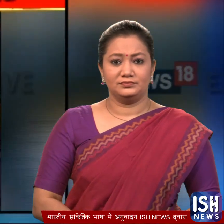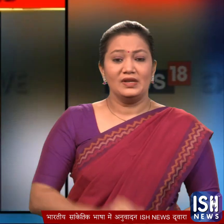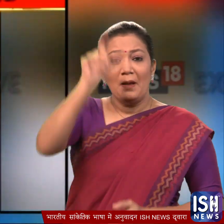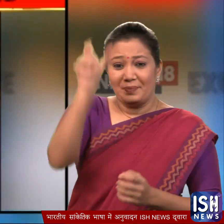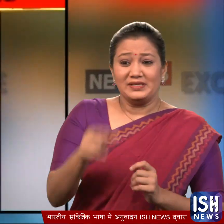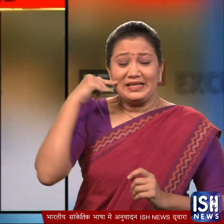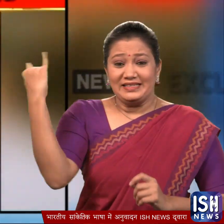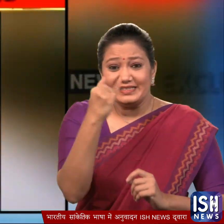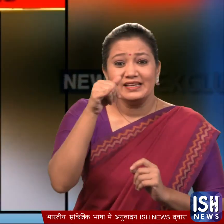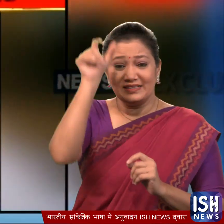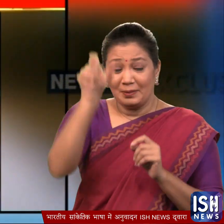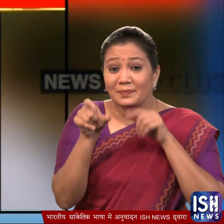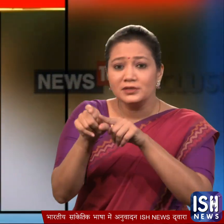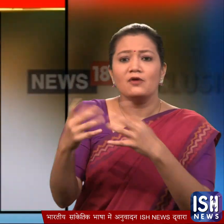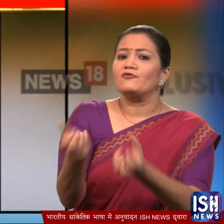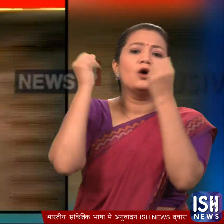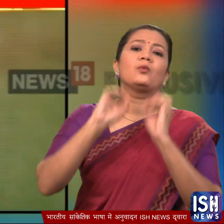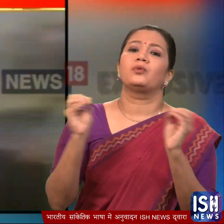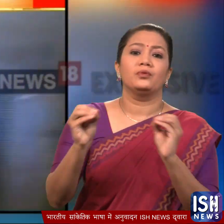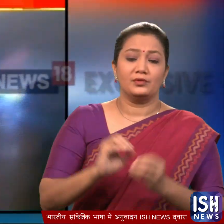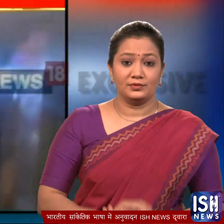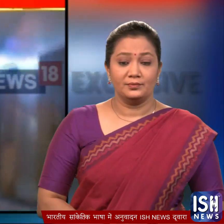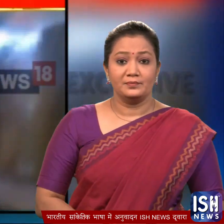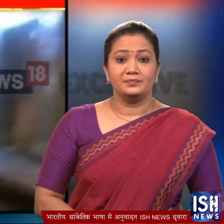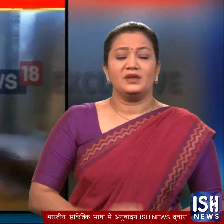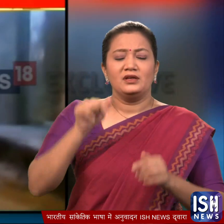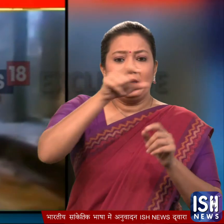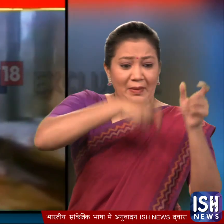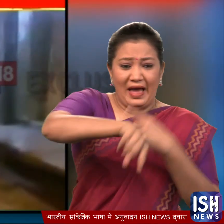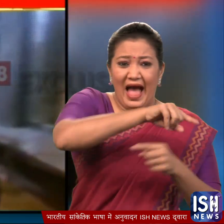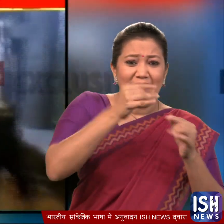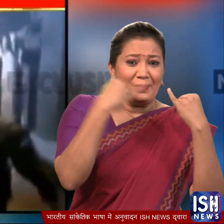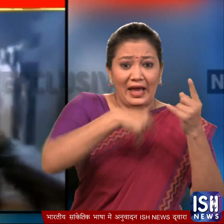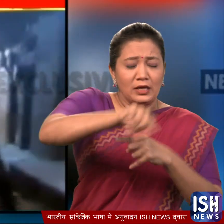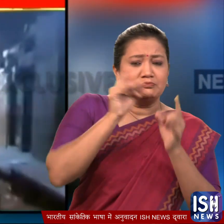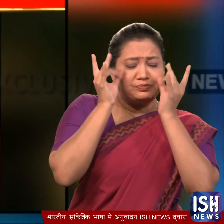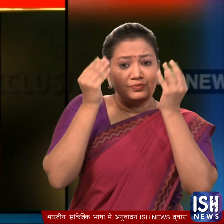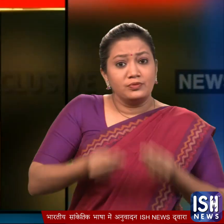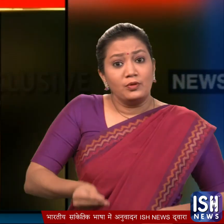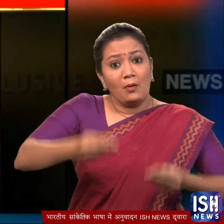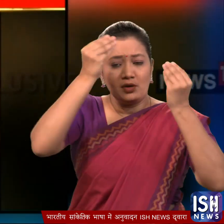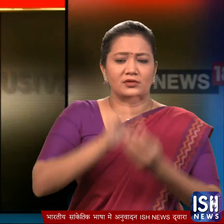जिस शख्स की तलाश में बदमाश वहां पहुंचे थे वो उनके हत्थे नहीं चढ़ा। इस बात से बदमाशों का गुस्सा ज्यादा भड़क गया।